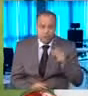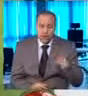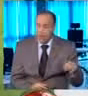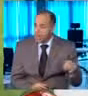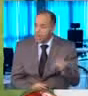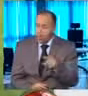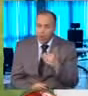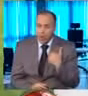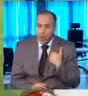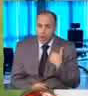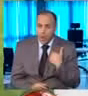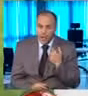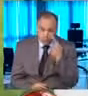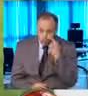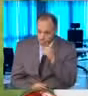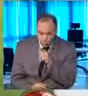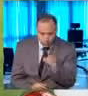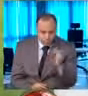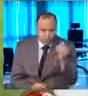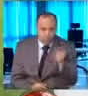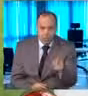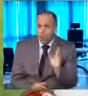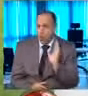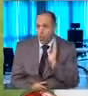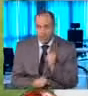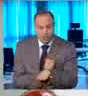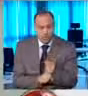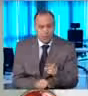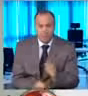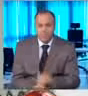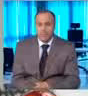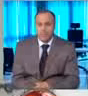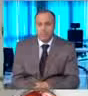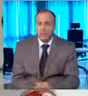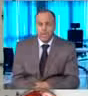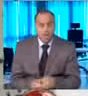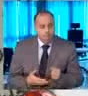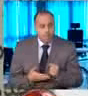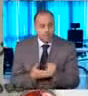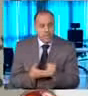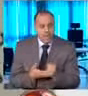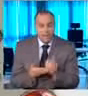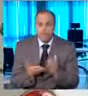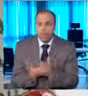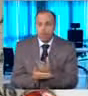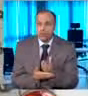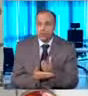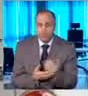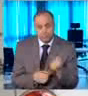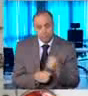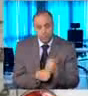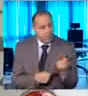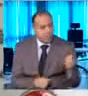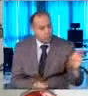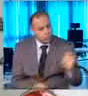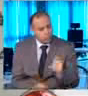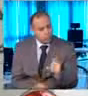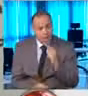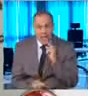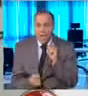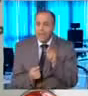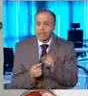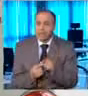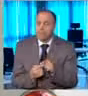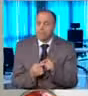لهنا يلقى الضالة متاعه ويلقى بطبيعة التشغيل. تشجيع على المشاريع بعثا أو تمويلا هو الهدف من